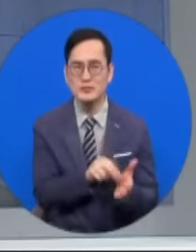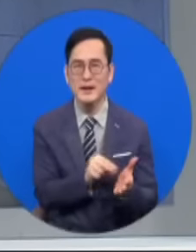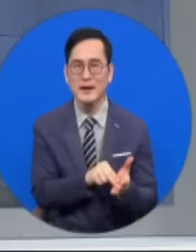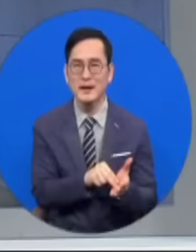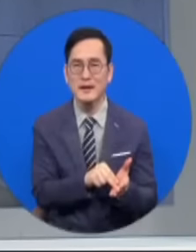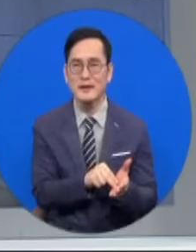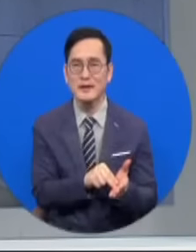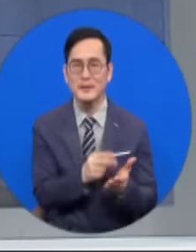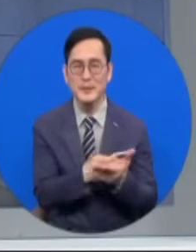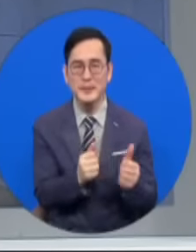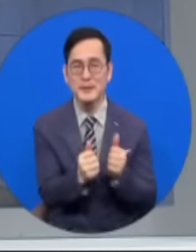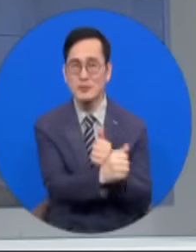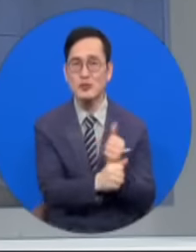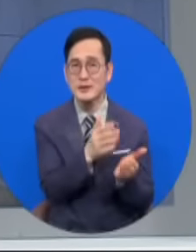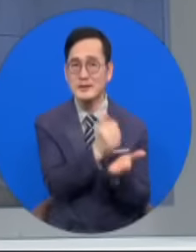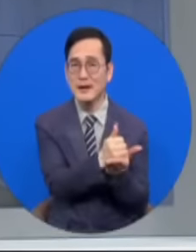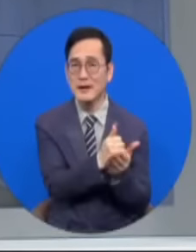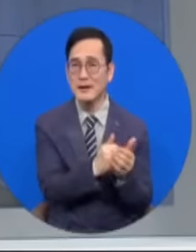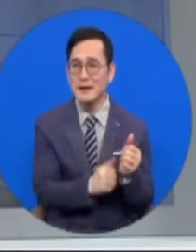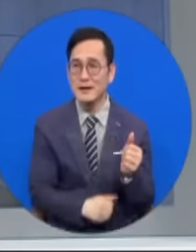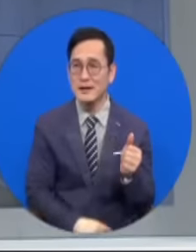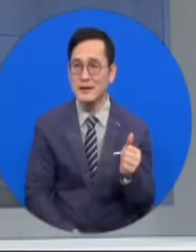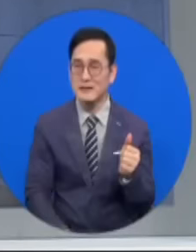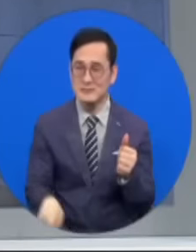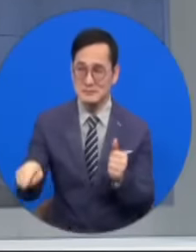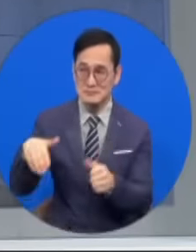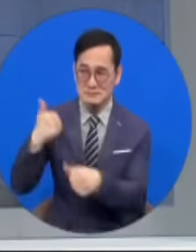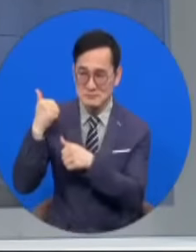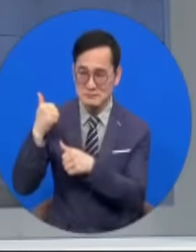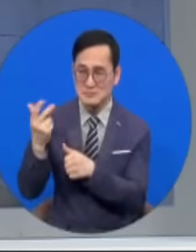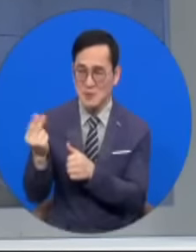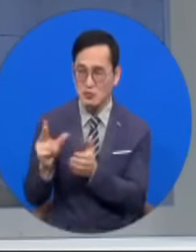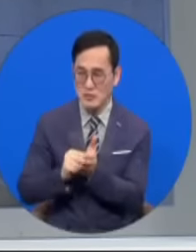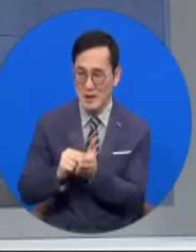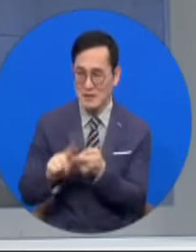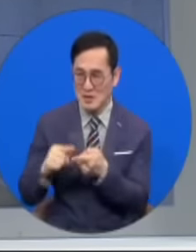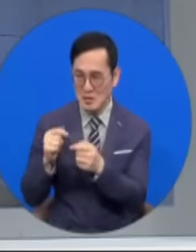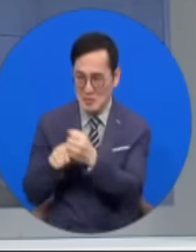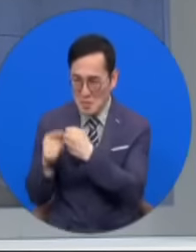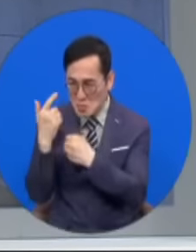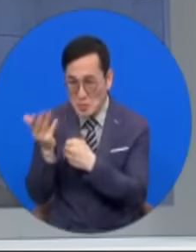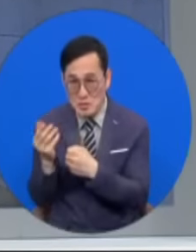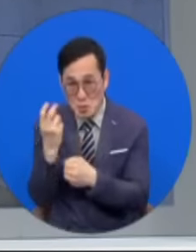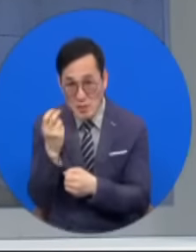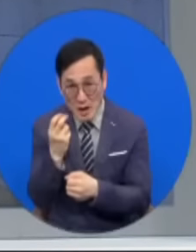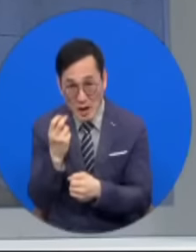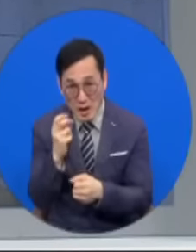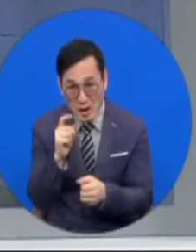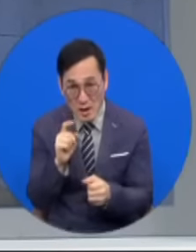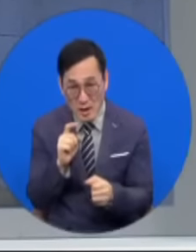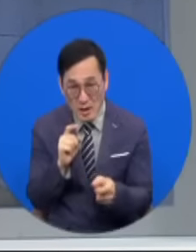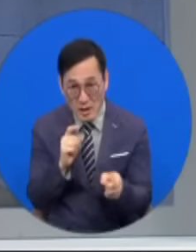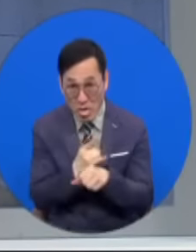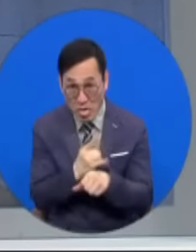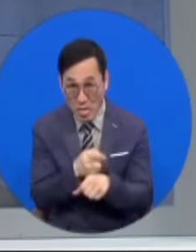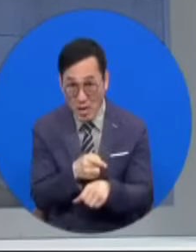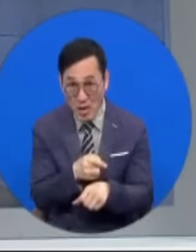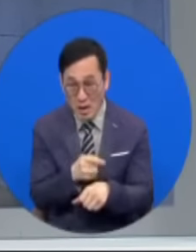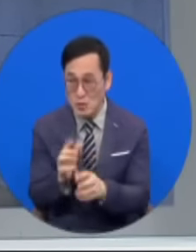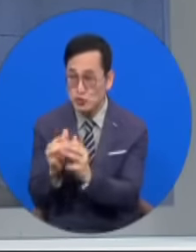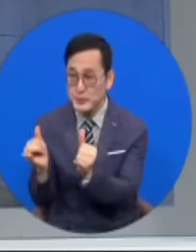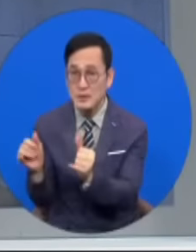정청래 법사위원장 등이 어 박 검사를 상대로이 대변 사건에 대한 조사를 하겠다는 건지 에 대해서도 국민들을 상대로